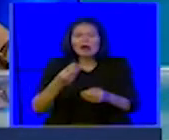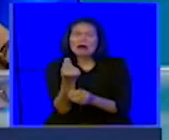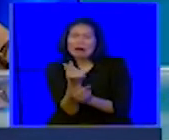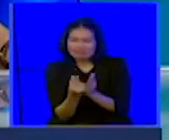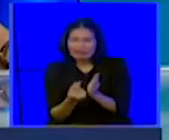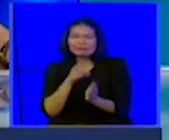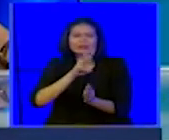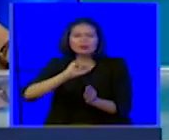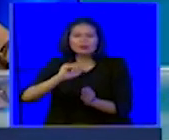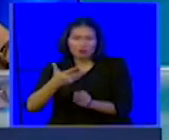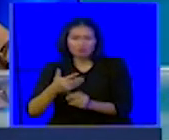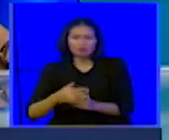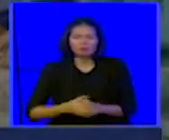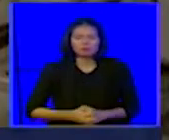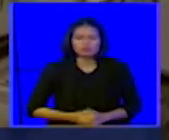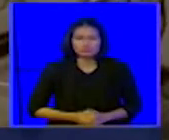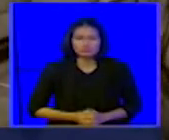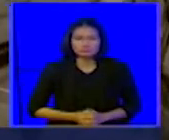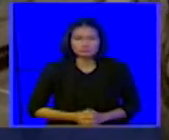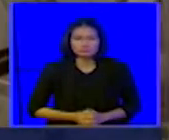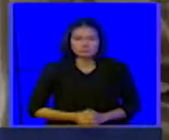rupiah per dosis.